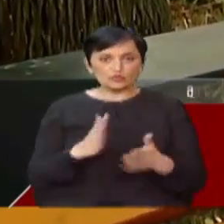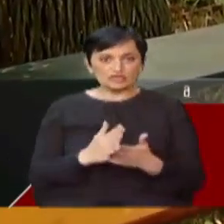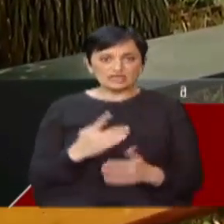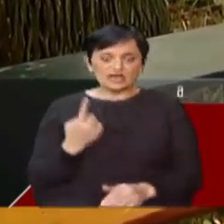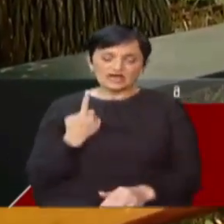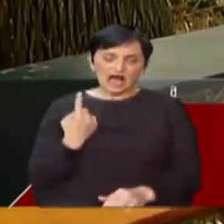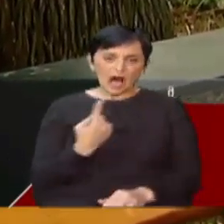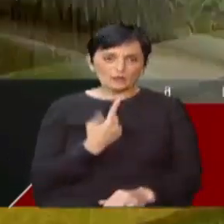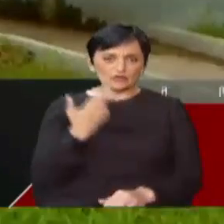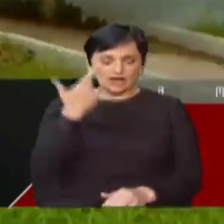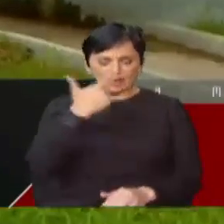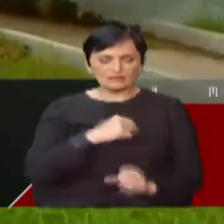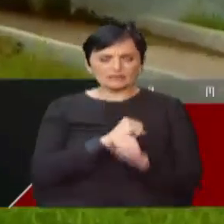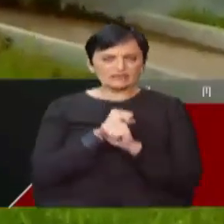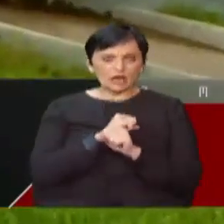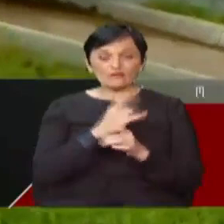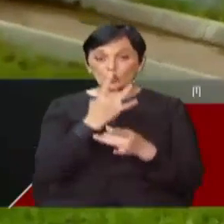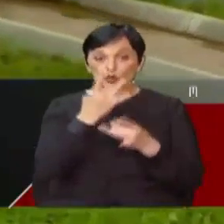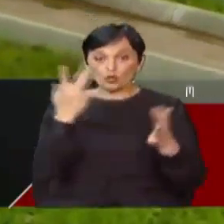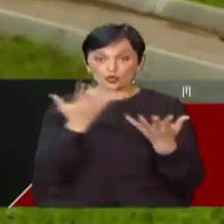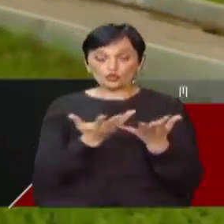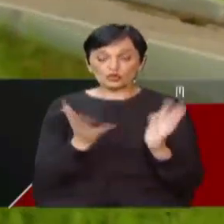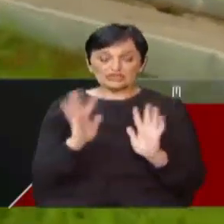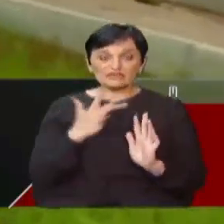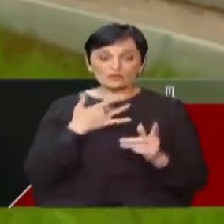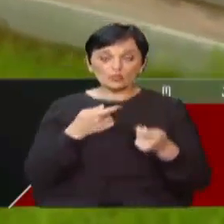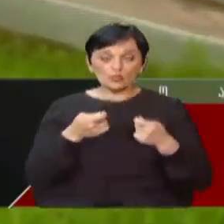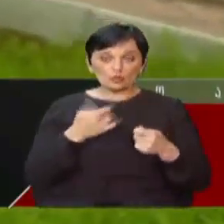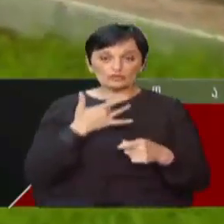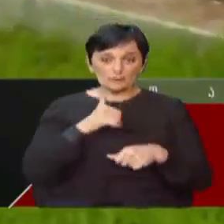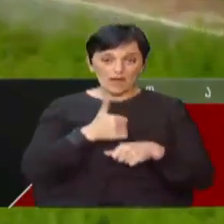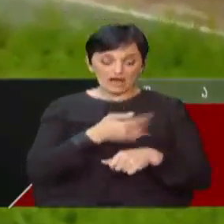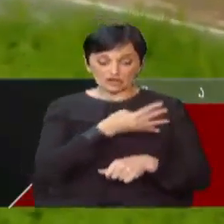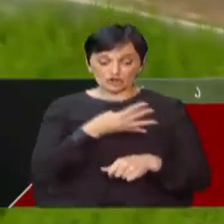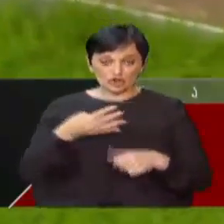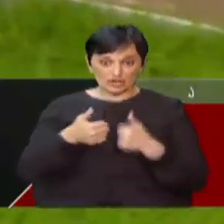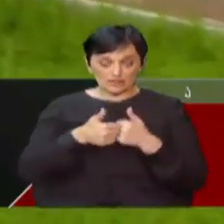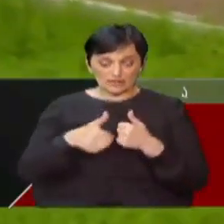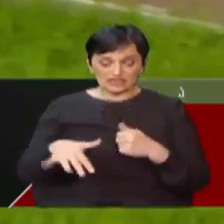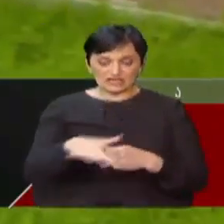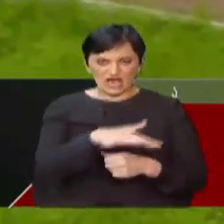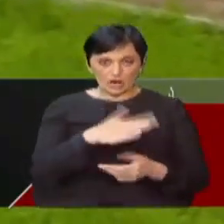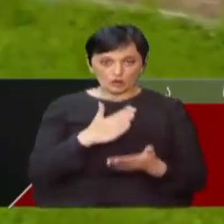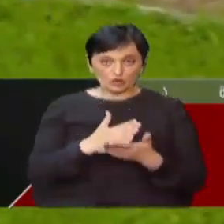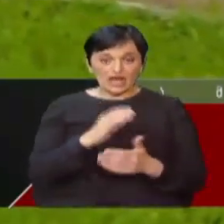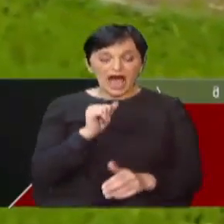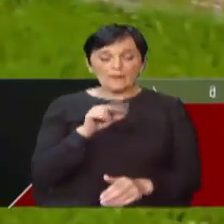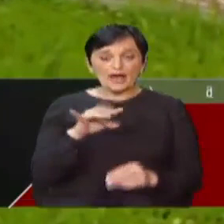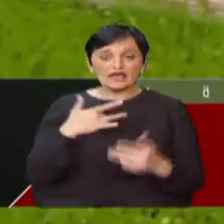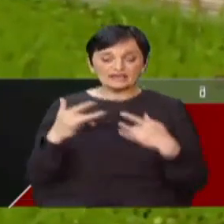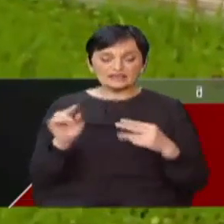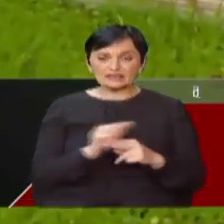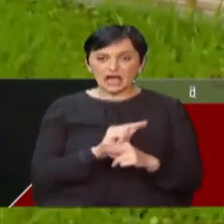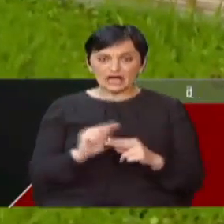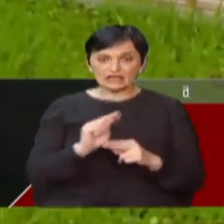ebi susta relaxații stus. Culturulis sivrce municipalitetis meris shenobis mimdebare teritoriaze. Amfiteatris